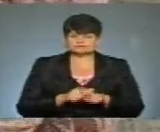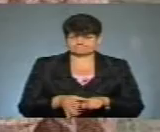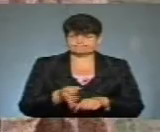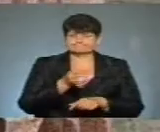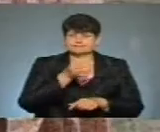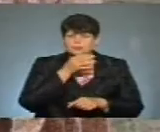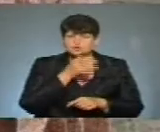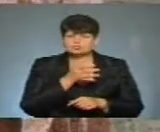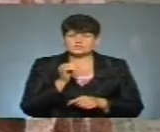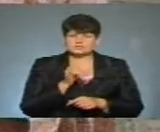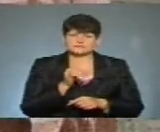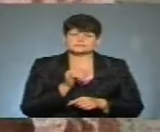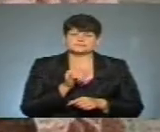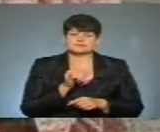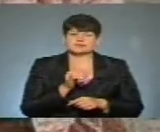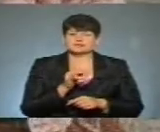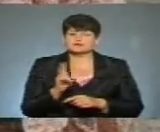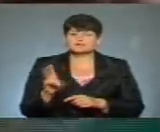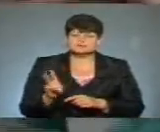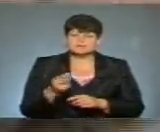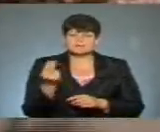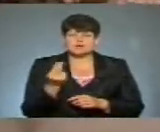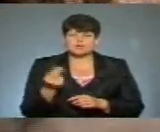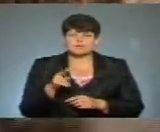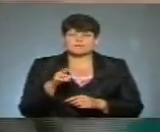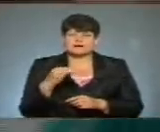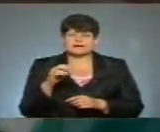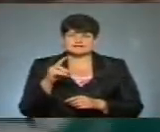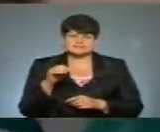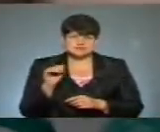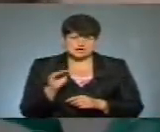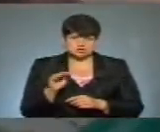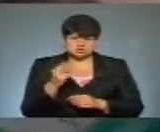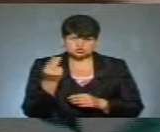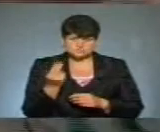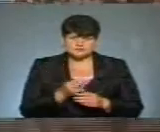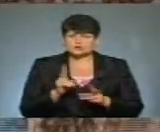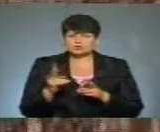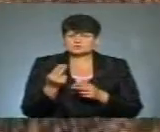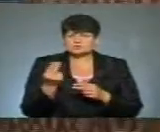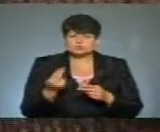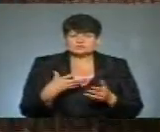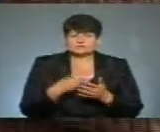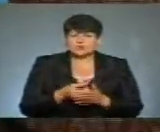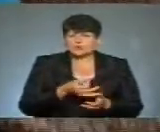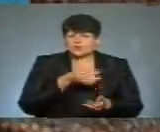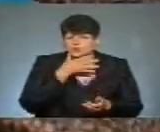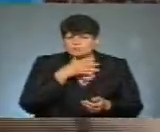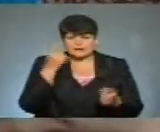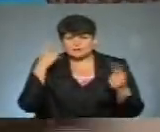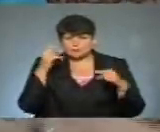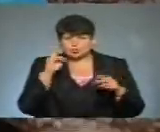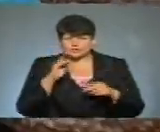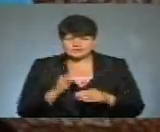і подобається. Дехто малює пейзажі, дехто малює персонажів своїх улюблених мультиків, дехто